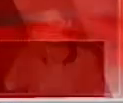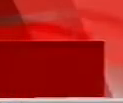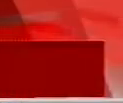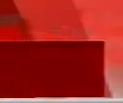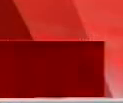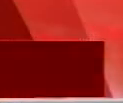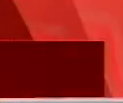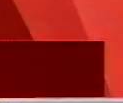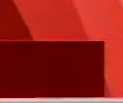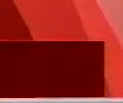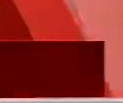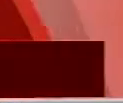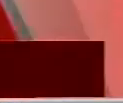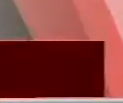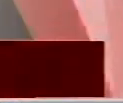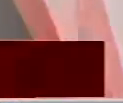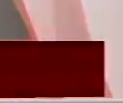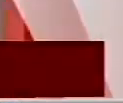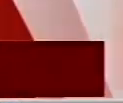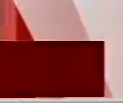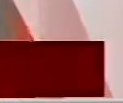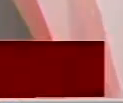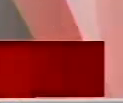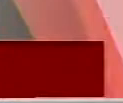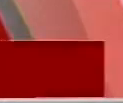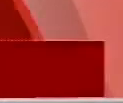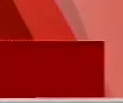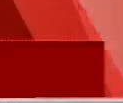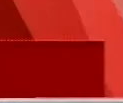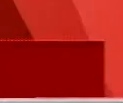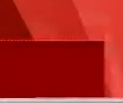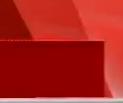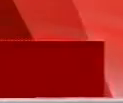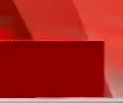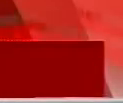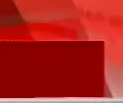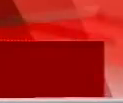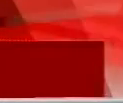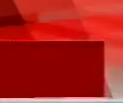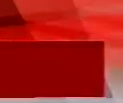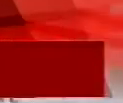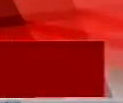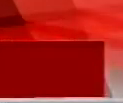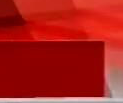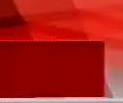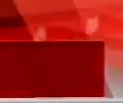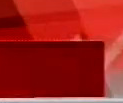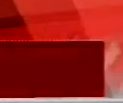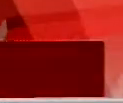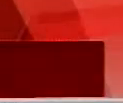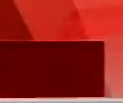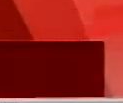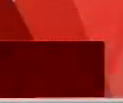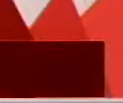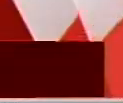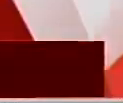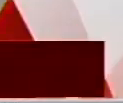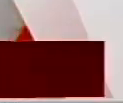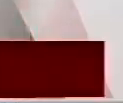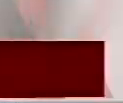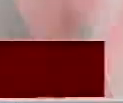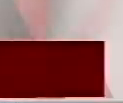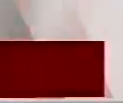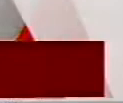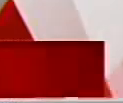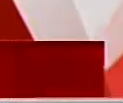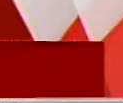rin po kay Congressman Sani, sapagkat kami po ay naniniwala na dapat po dito ay hindi naman po namin ito ginagamit na